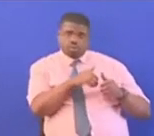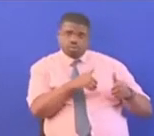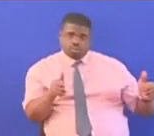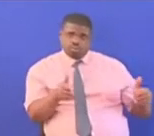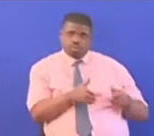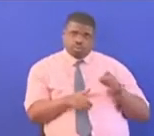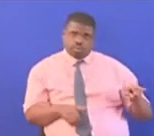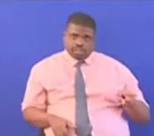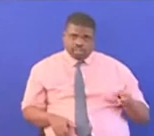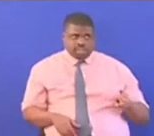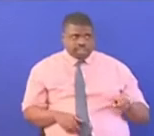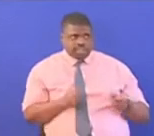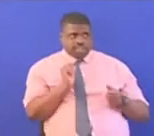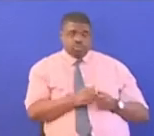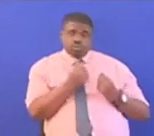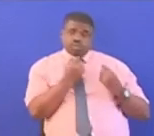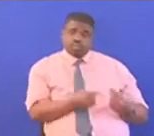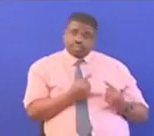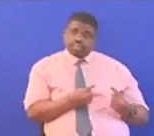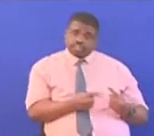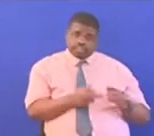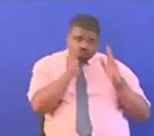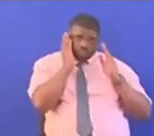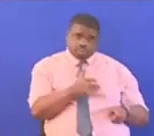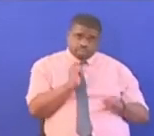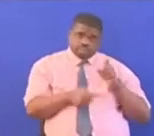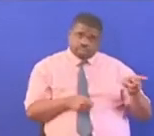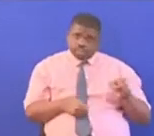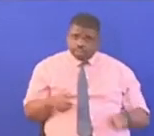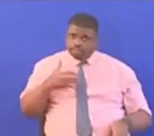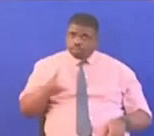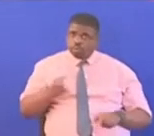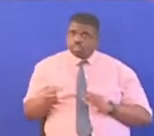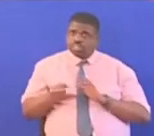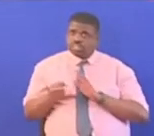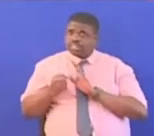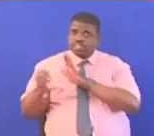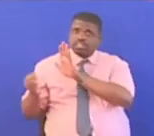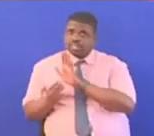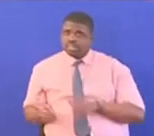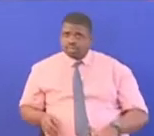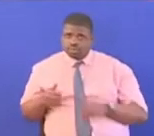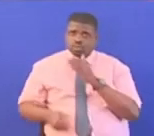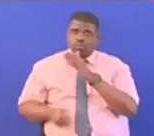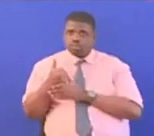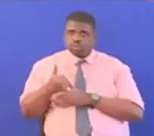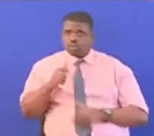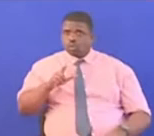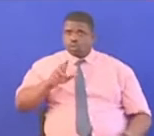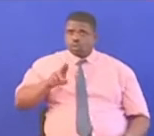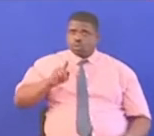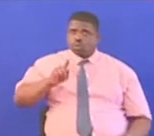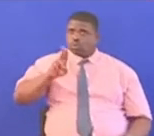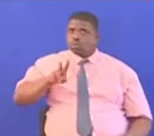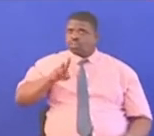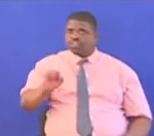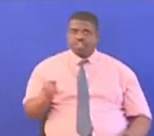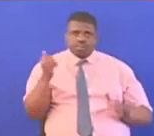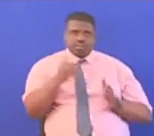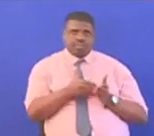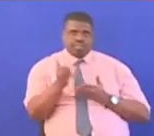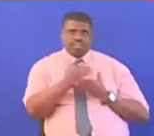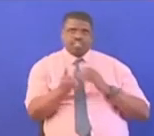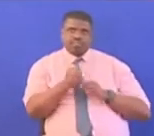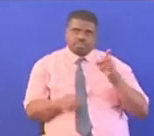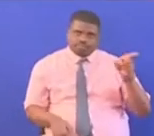Reserve. Kinachoshangaza Mheshimiwa Speaker, mawaziri nane wakiongozwa na Mheshimiwa William Vangimembe Lukuvi walifika katika